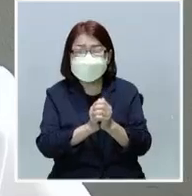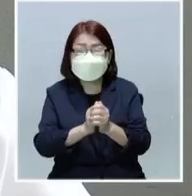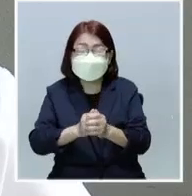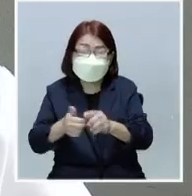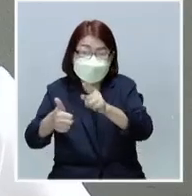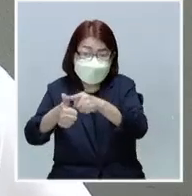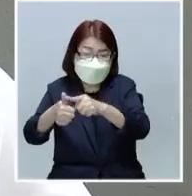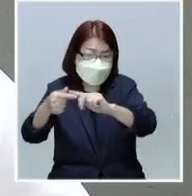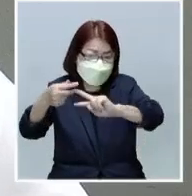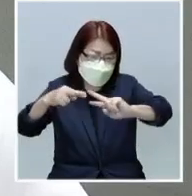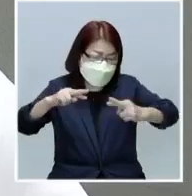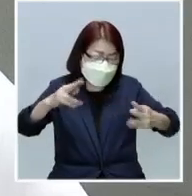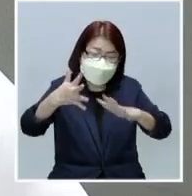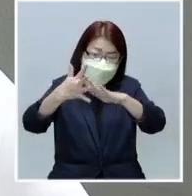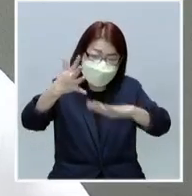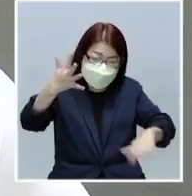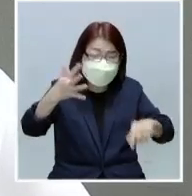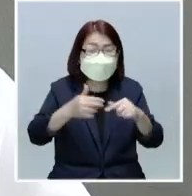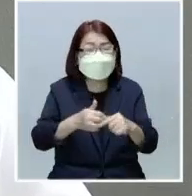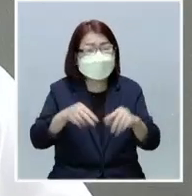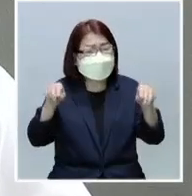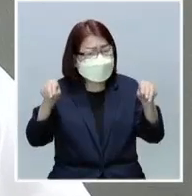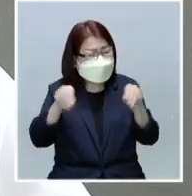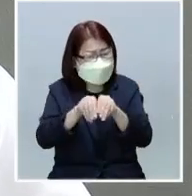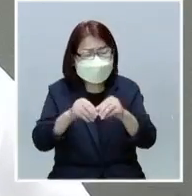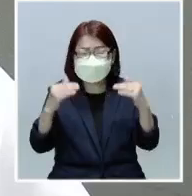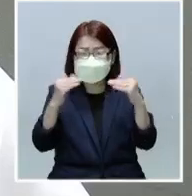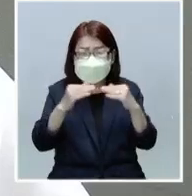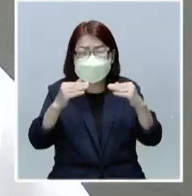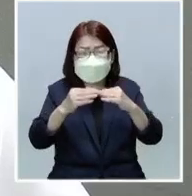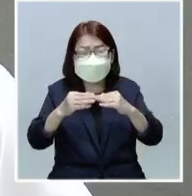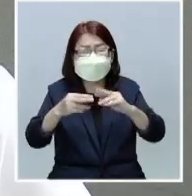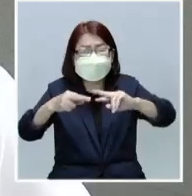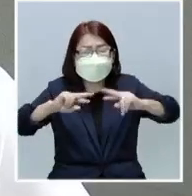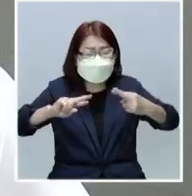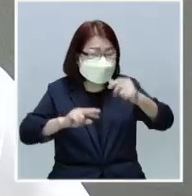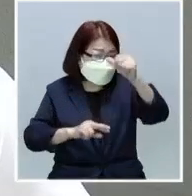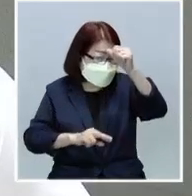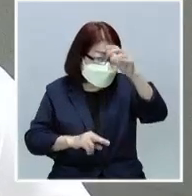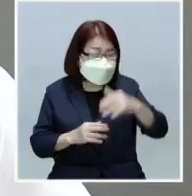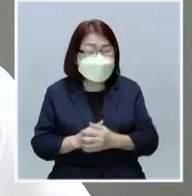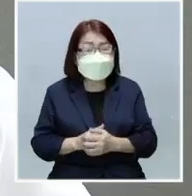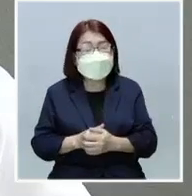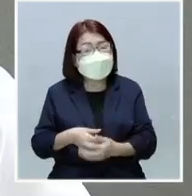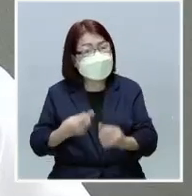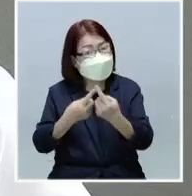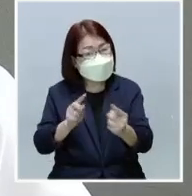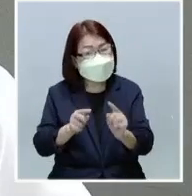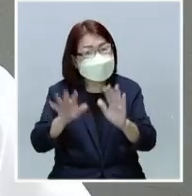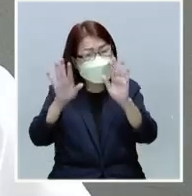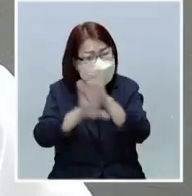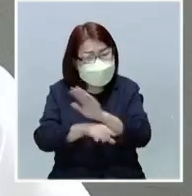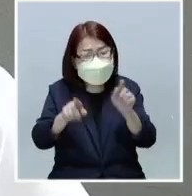ใกล้เคียงกับเดลต้าทีเดียวแล้วนอกจากนั้นนี่มันยังมีคุณสมบัติต่างๆการกลายพันธุ์เนี่ยฮะไปละไม้ก็ไ